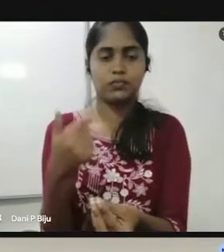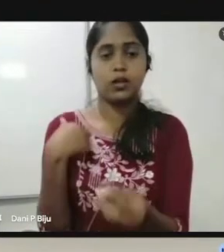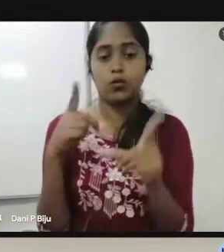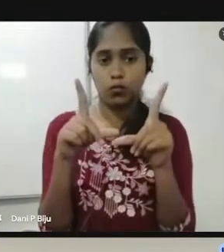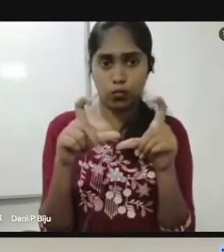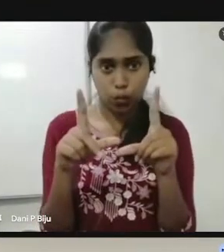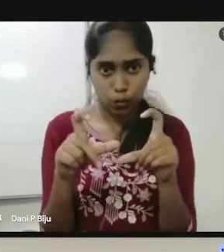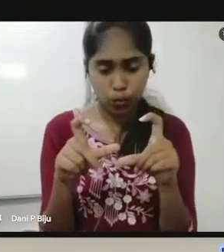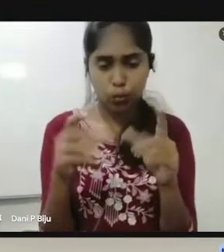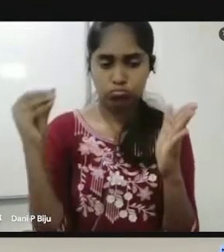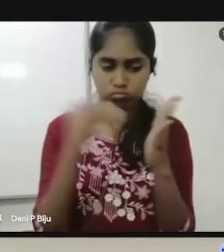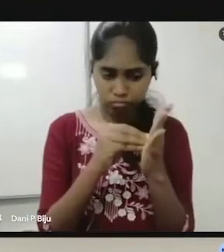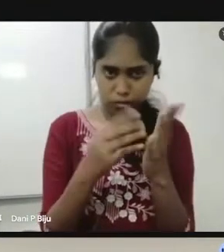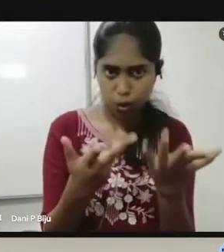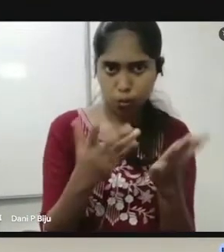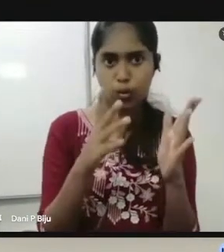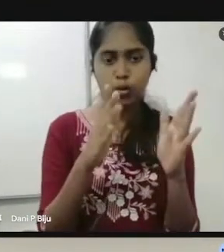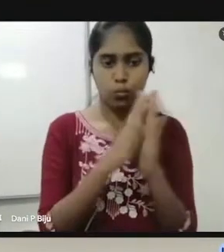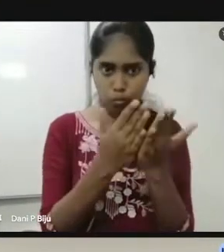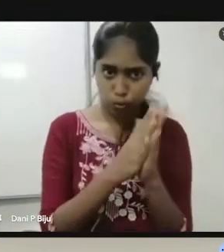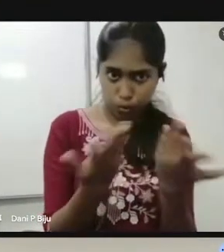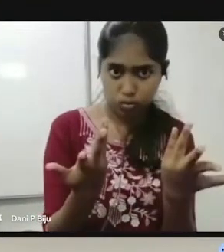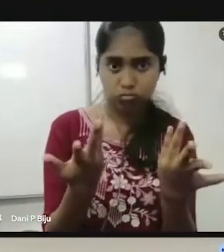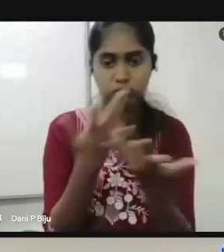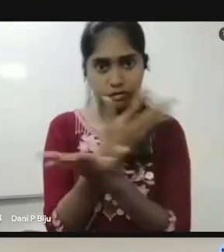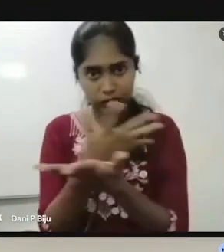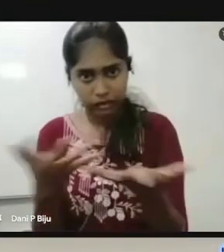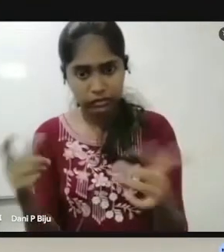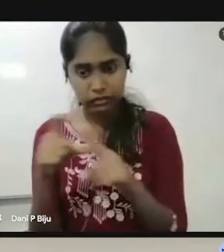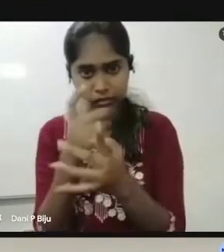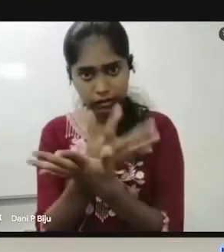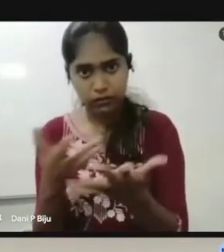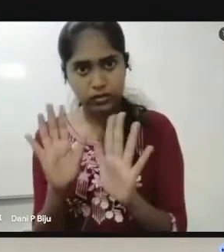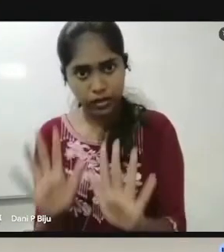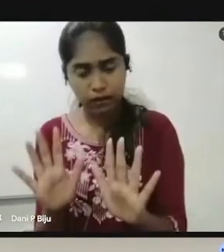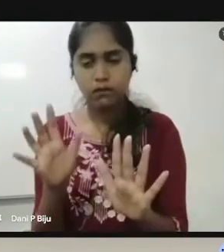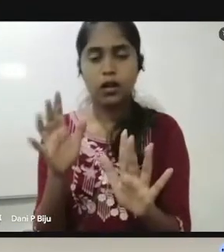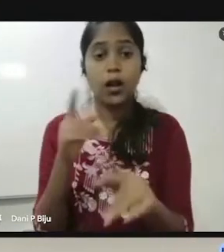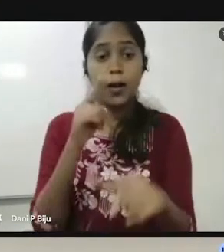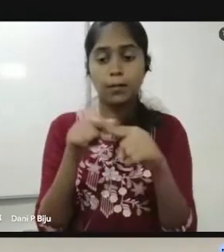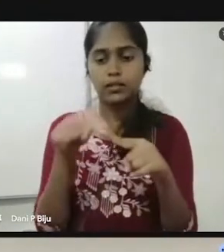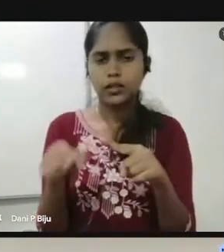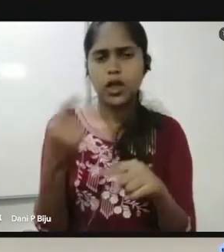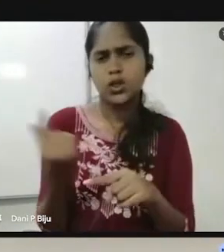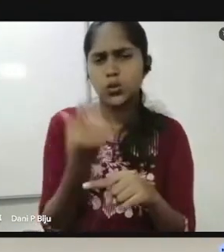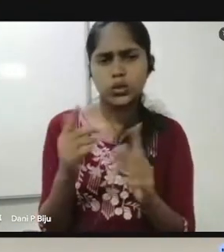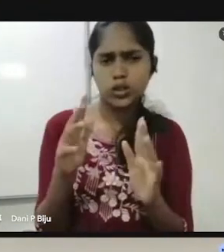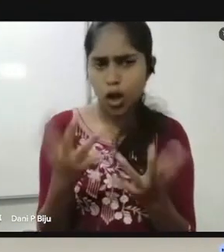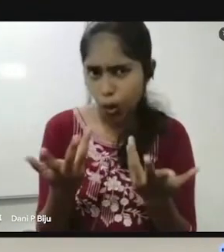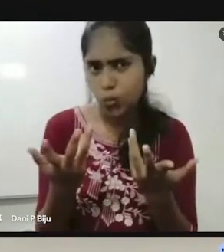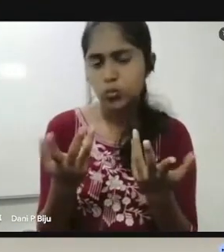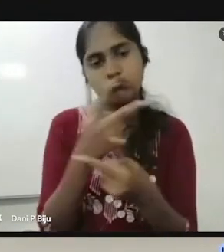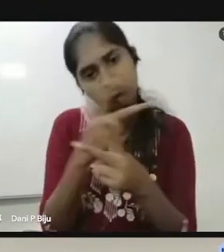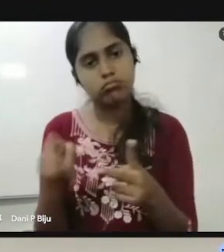ചെയ്യുന്നത് എന്തിലാണ്, ബുക്കിലാണോ, ബോർഡിലാണോ, ഡിവൈസിലാണോ, അതേപോലെ തന്നെ അവർ ആ സിസ്റ്റം എങ്ങനെ ആക്സസ് ചെയ്യും, അവർക്ക് ആ സിമ്പിൾ